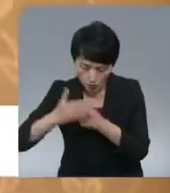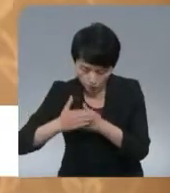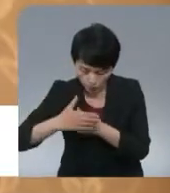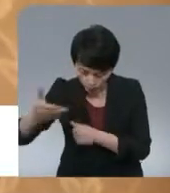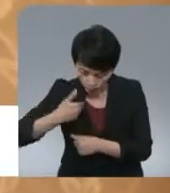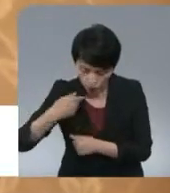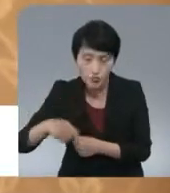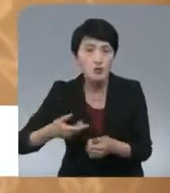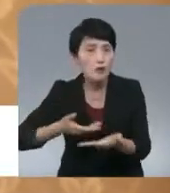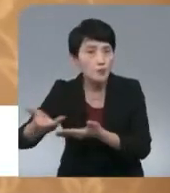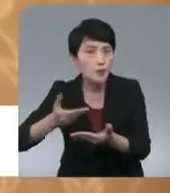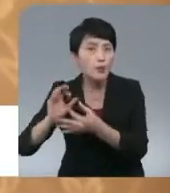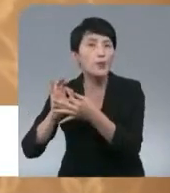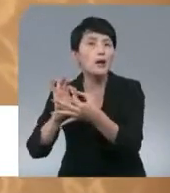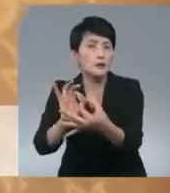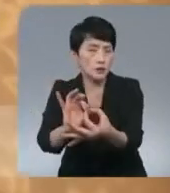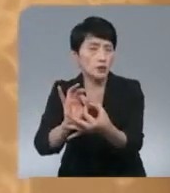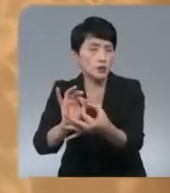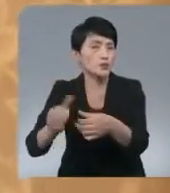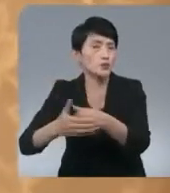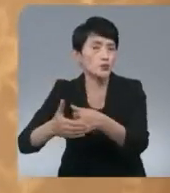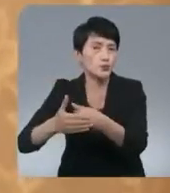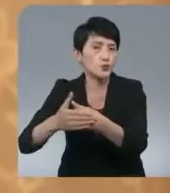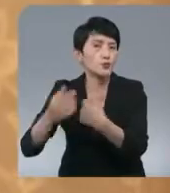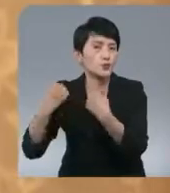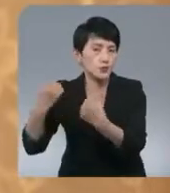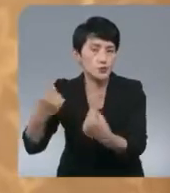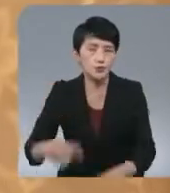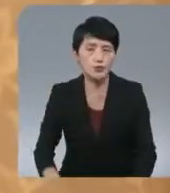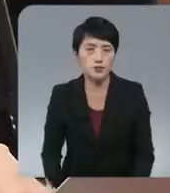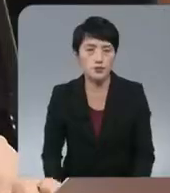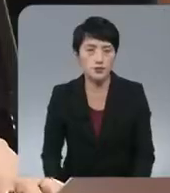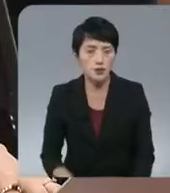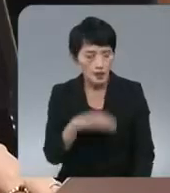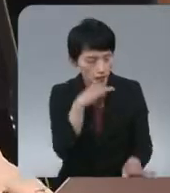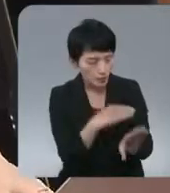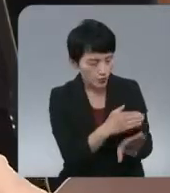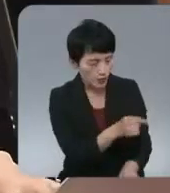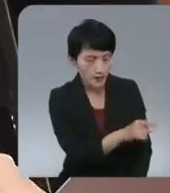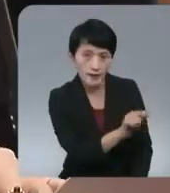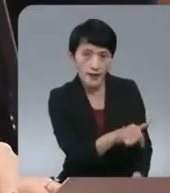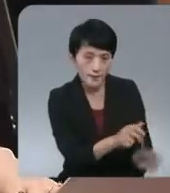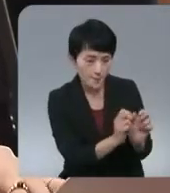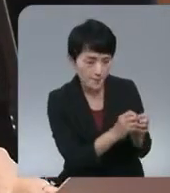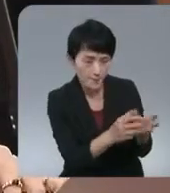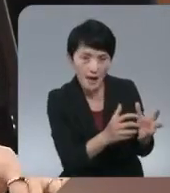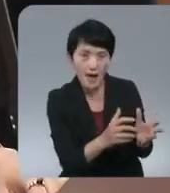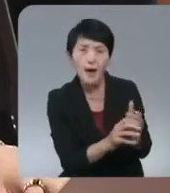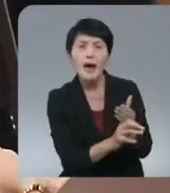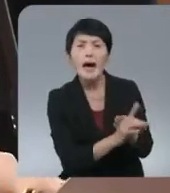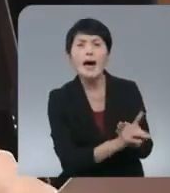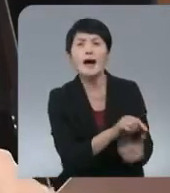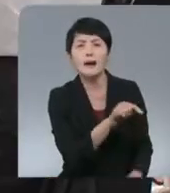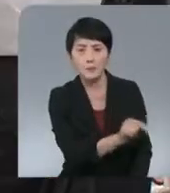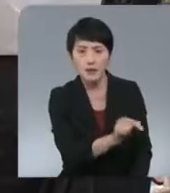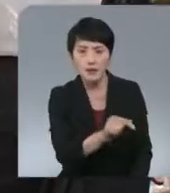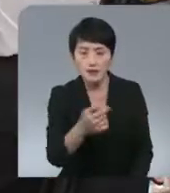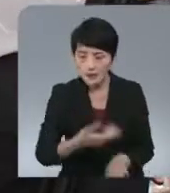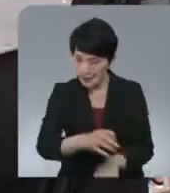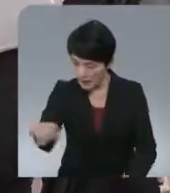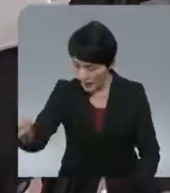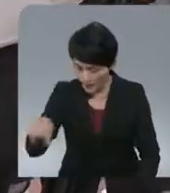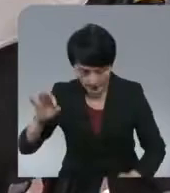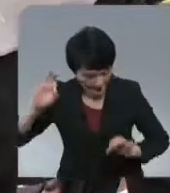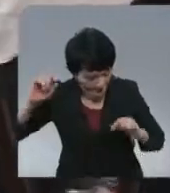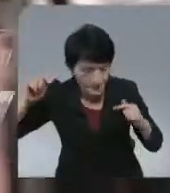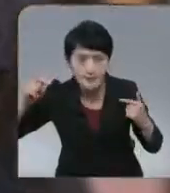những nội dung đã được những mạnh trong hội nghị thượng đỉnh vừa qua thứ trưởng ngoại giao hai nước cảnh báo công nông quốc tế sẽ đối phó cứng trắng nếu Bắc